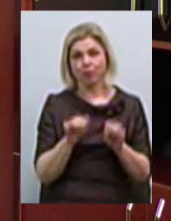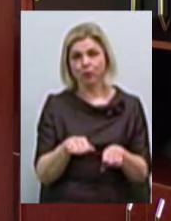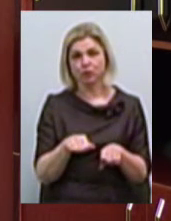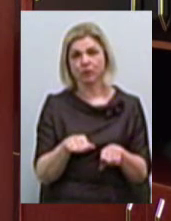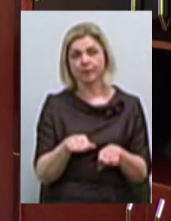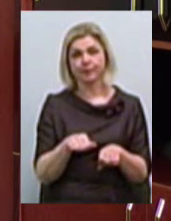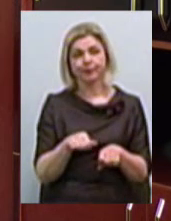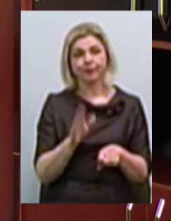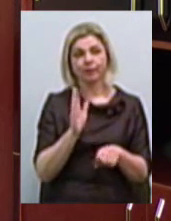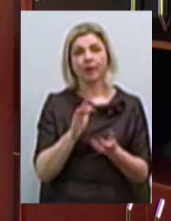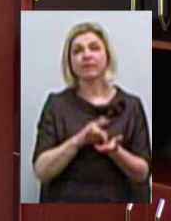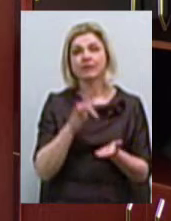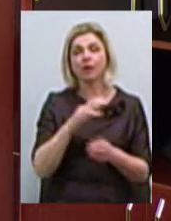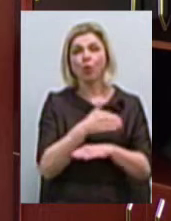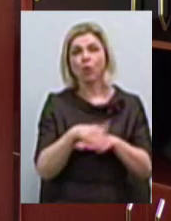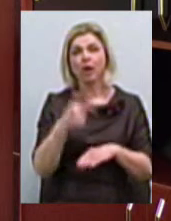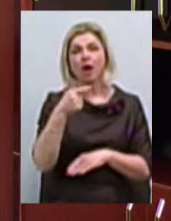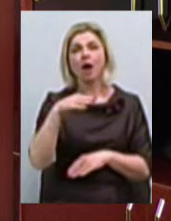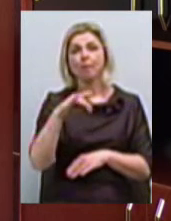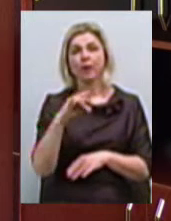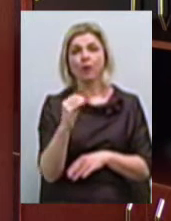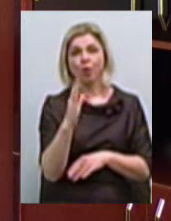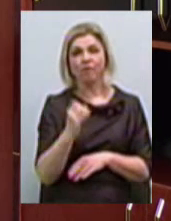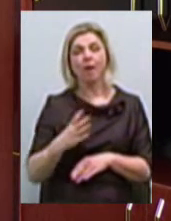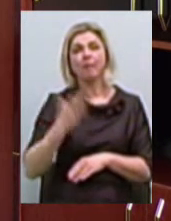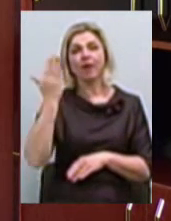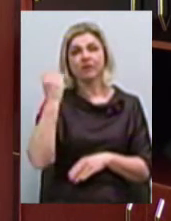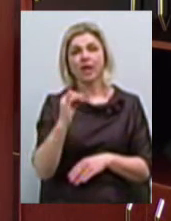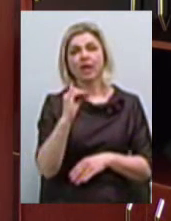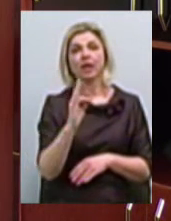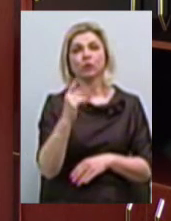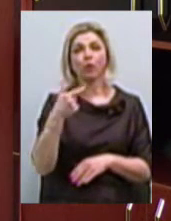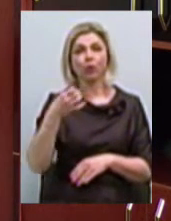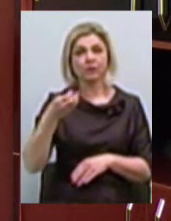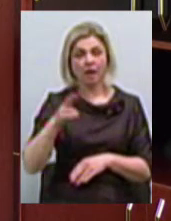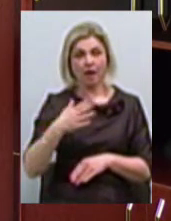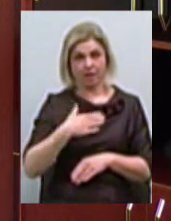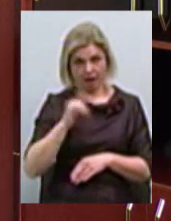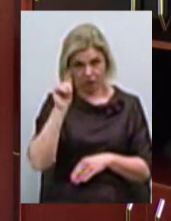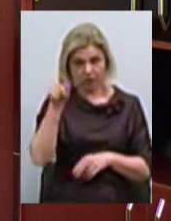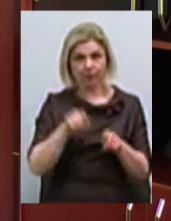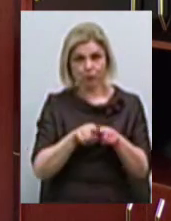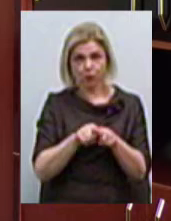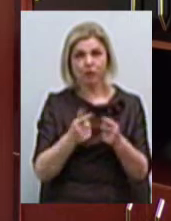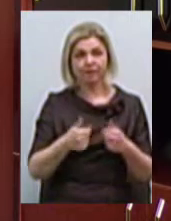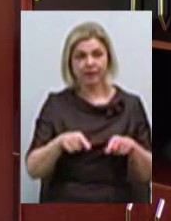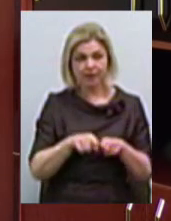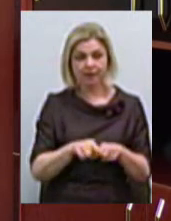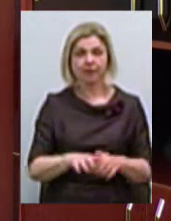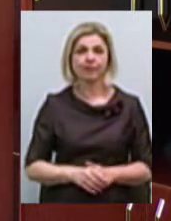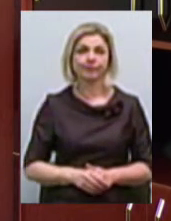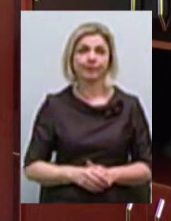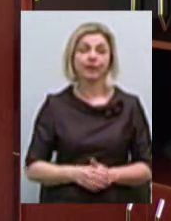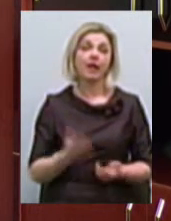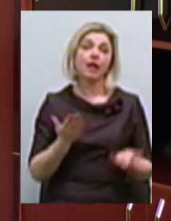в ЦОПі, який знаходиться на Гмирєва-1, це бивша Інгульська ДПІ, зараз це наше відділення. Тобто,